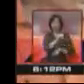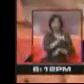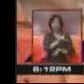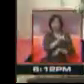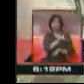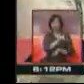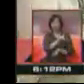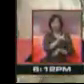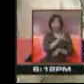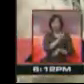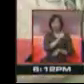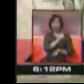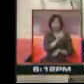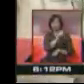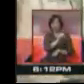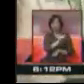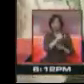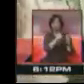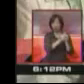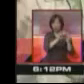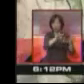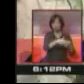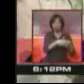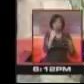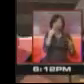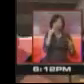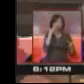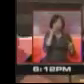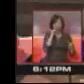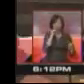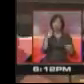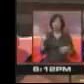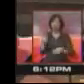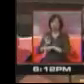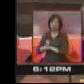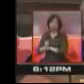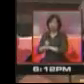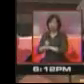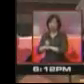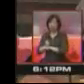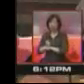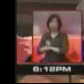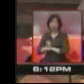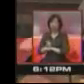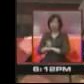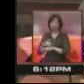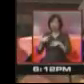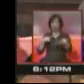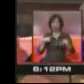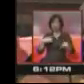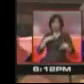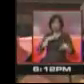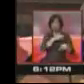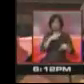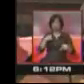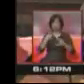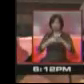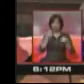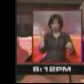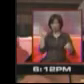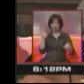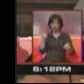Gloria Arroyo na ipakulong si ERAP ng gobyernong Arroyo. Nung ako po ay kongresista at nagbitiw po ako ng